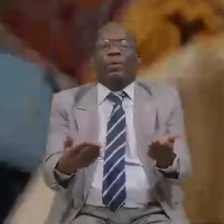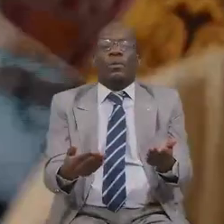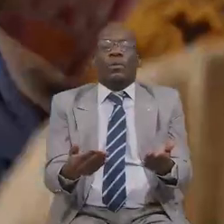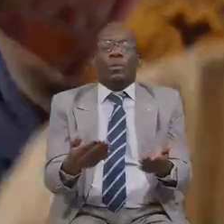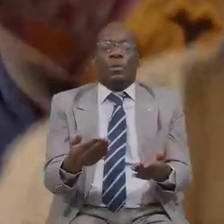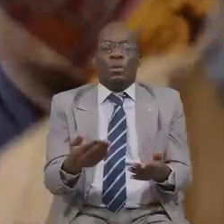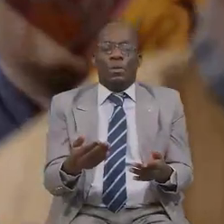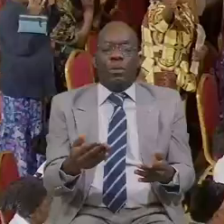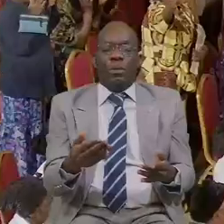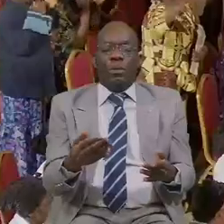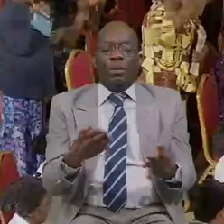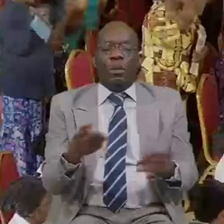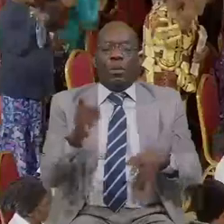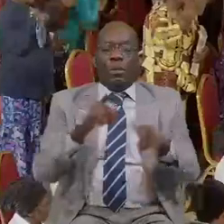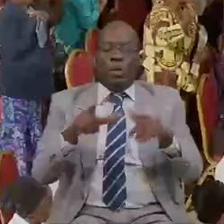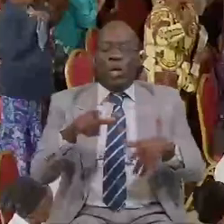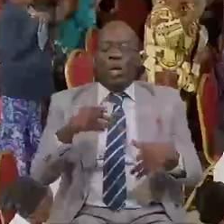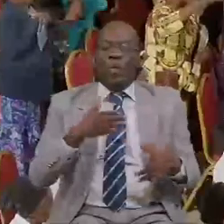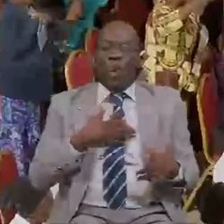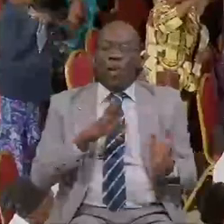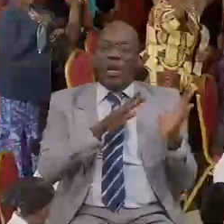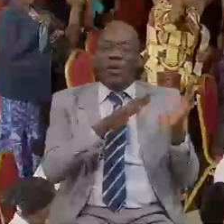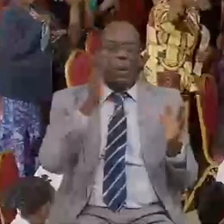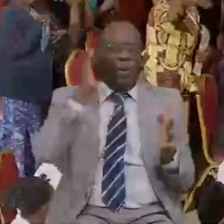Dis-le pour toi-même.